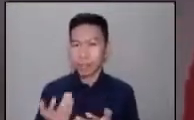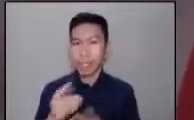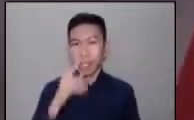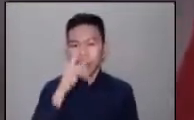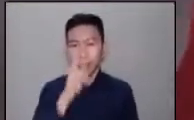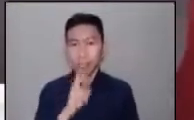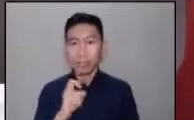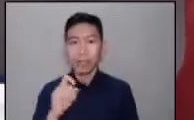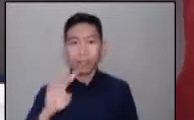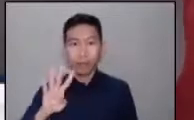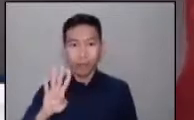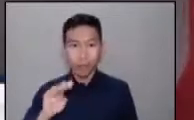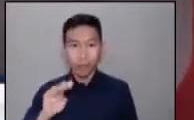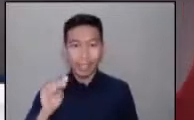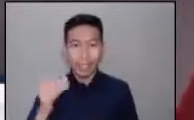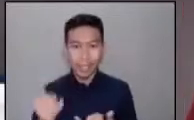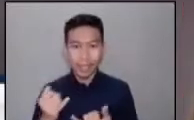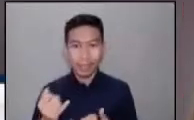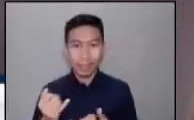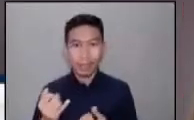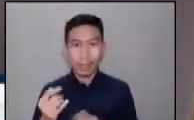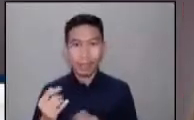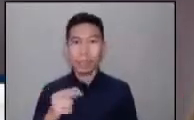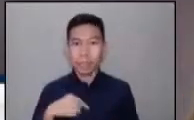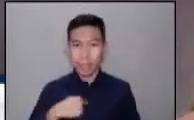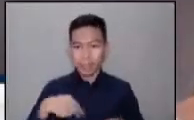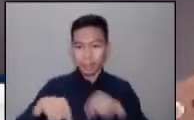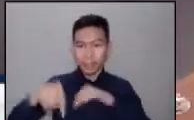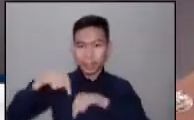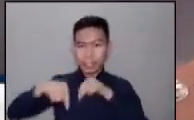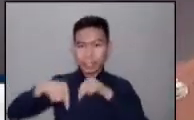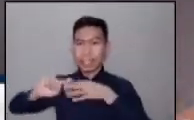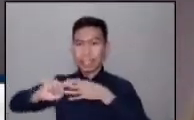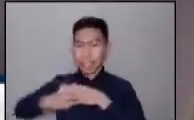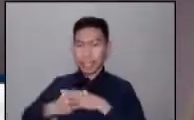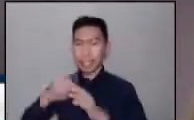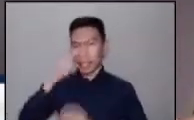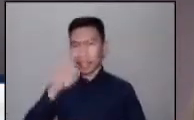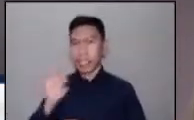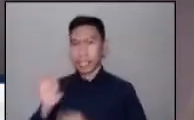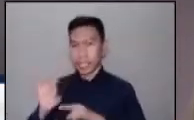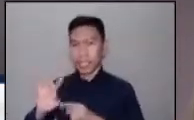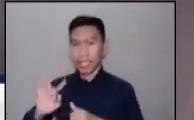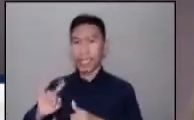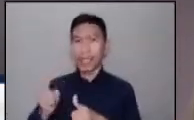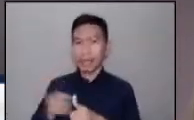ngayon and 8 years old po ako nung nabigyan po ako ng first ukulele ko.